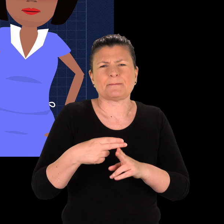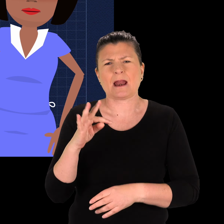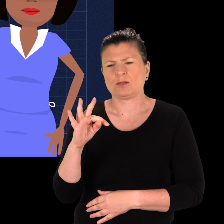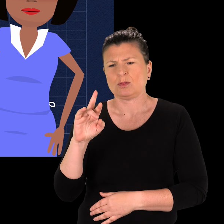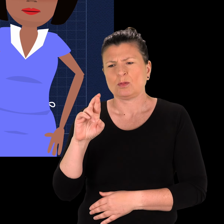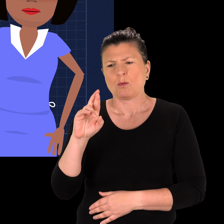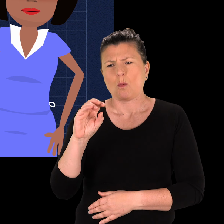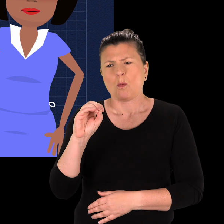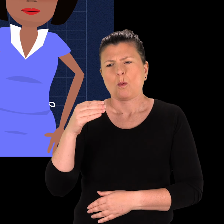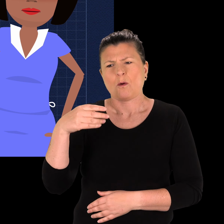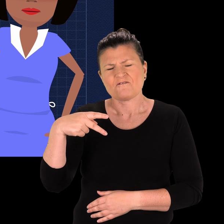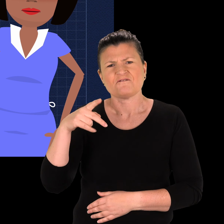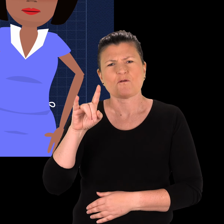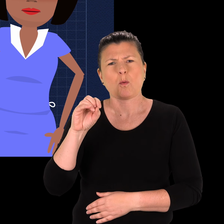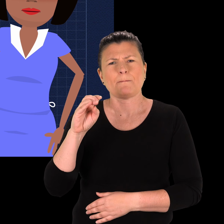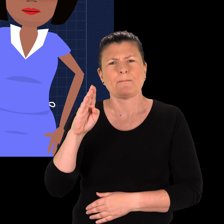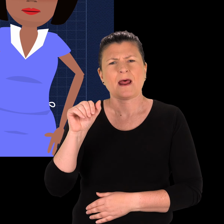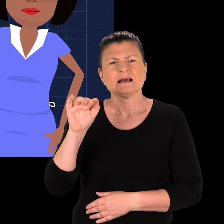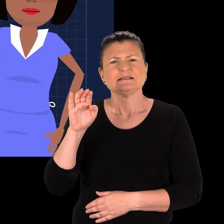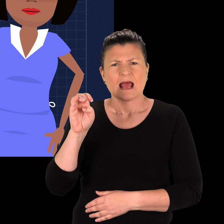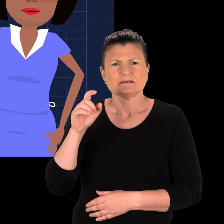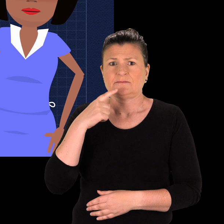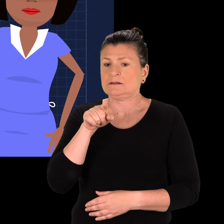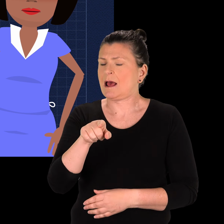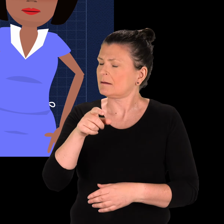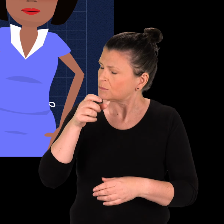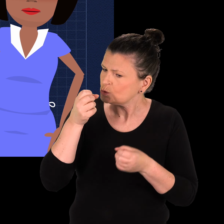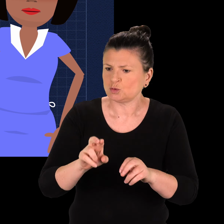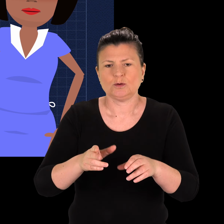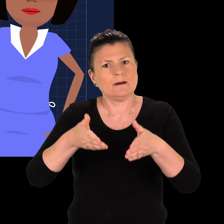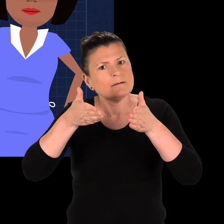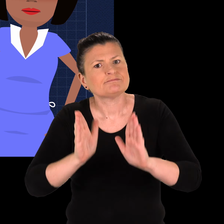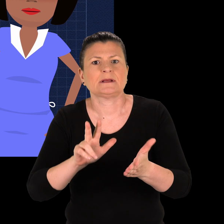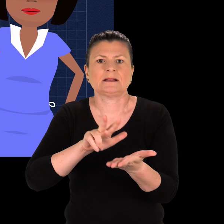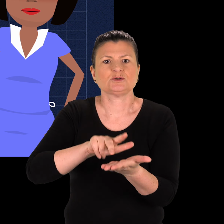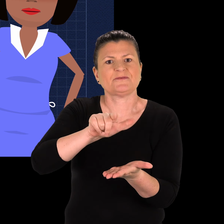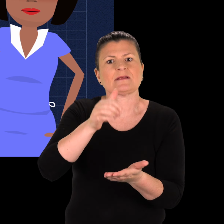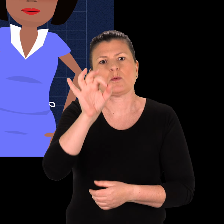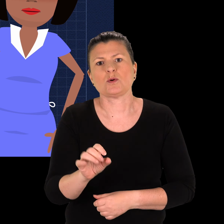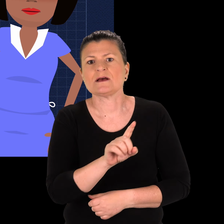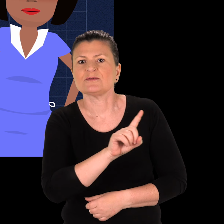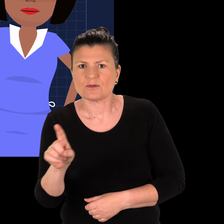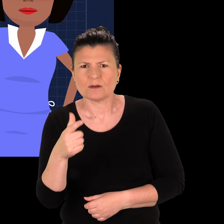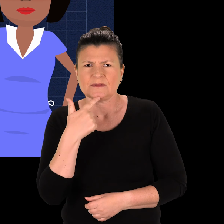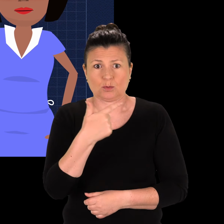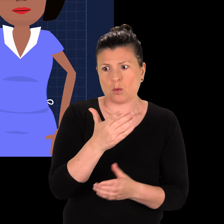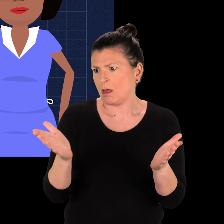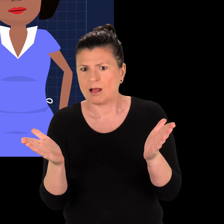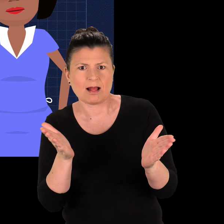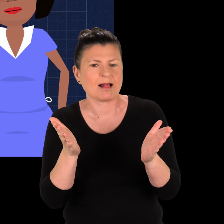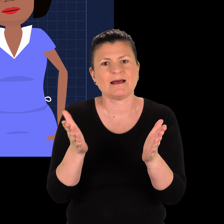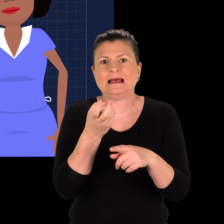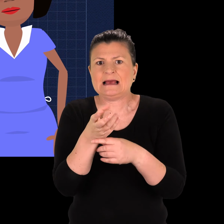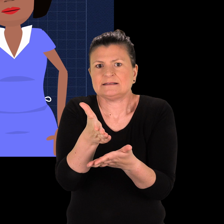placenta qu'on appelle aussi le trophoblaste. C'est la seule façon de confirmer que l'enfant a ou non la trisomie 21.